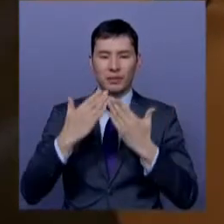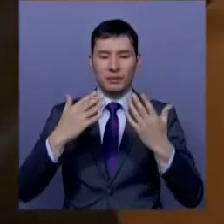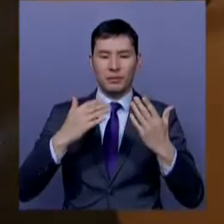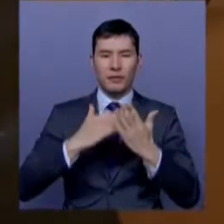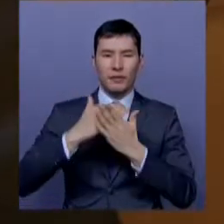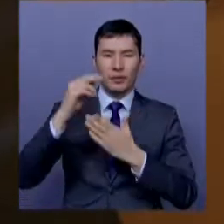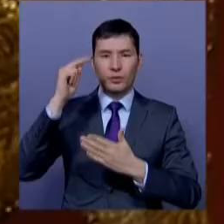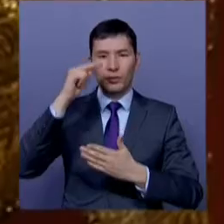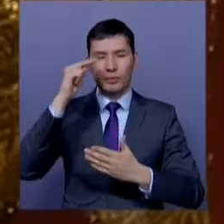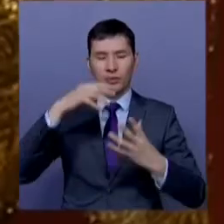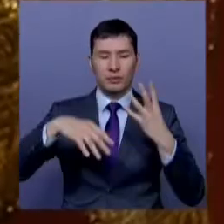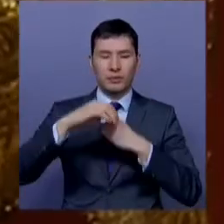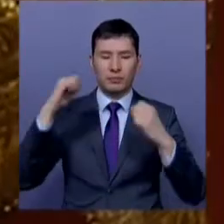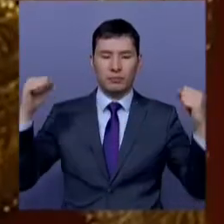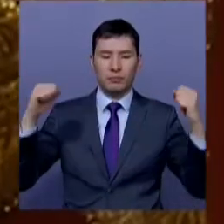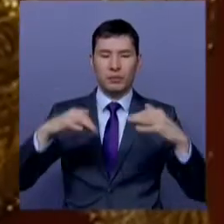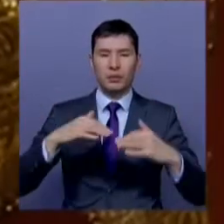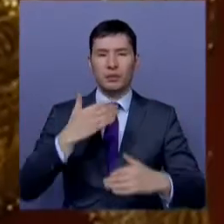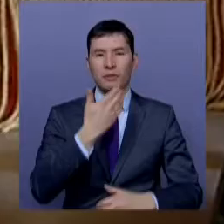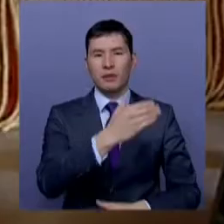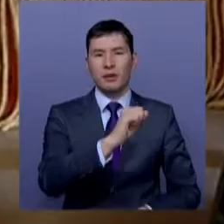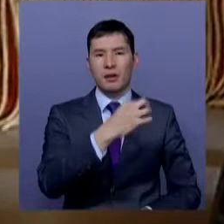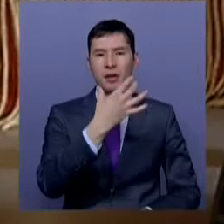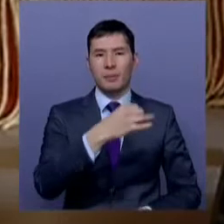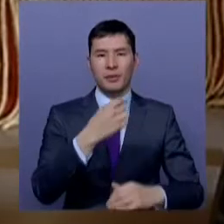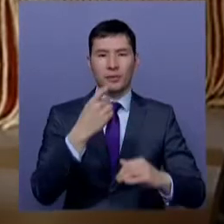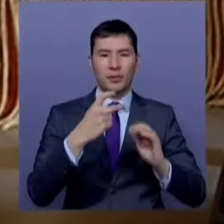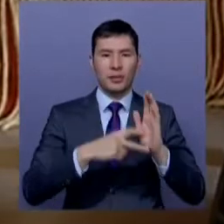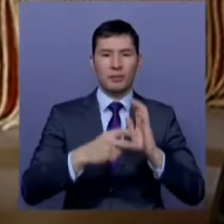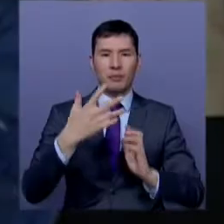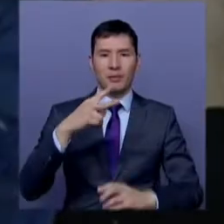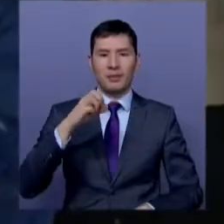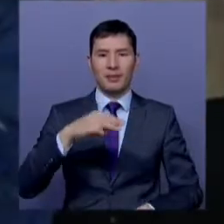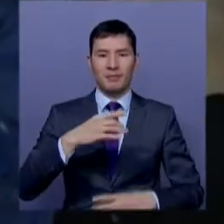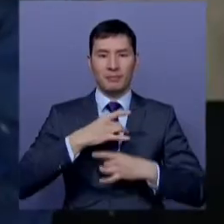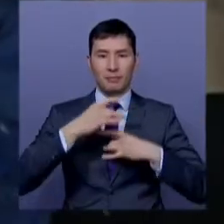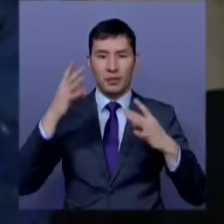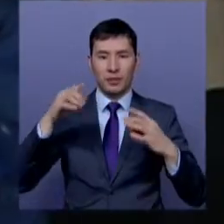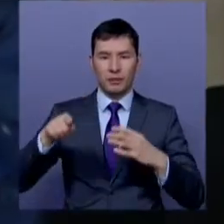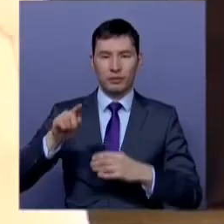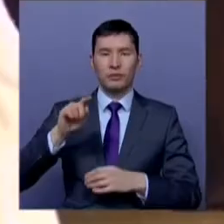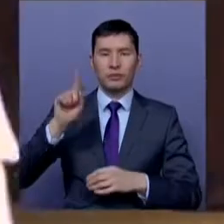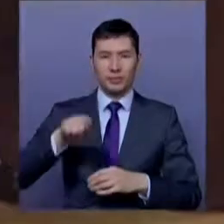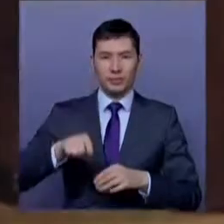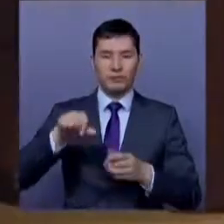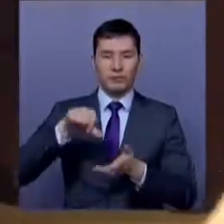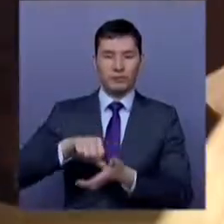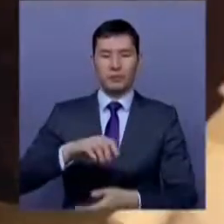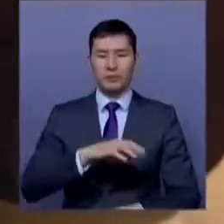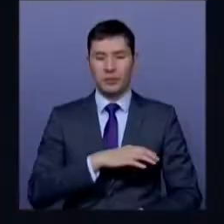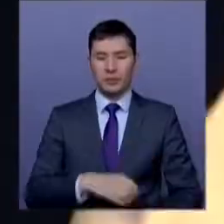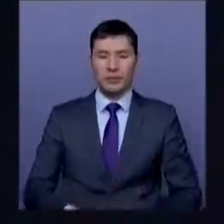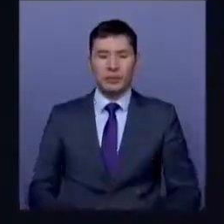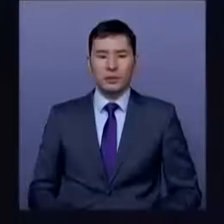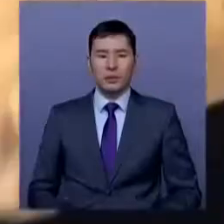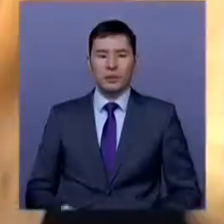орны ретінде Абайдың мерейтойын тиісті деңгейде атап өтуден қалыс қалған жоқ. Студенті мен оқытушы құрамы бар күллі ұжымның қолдауымен әдеби